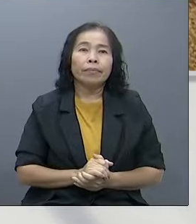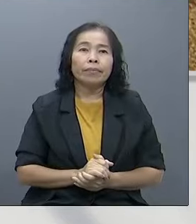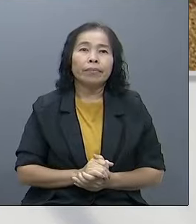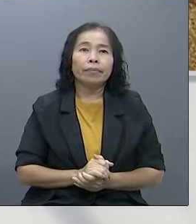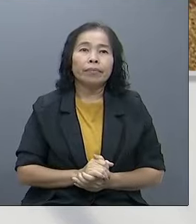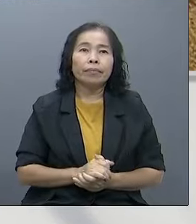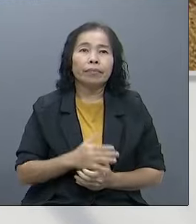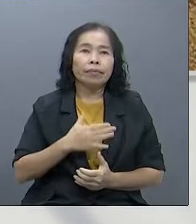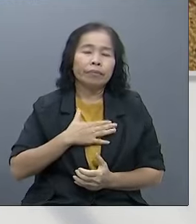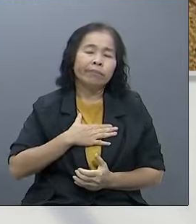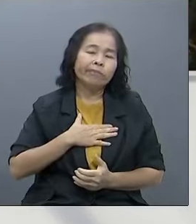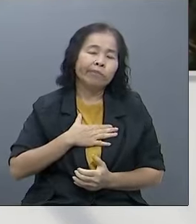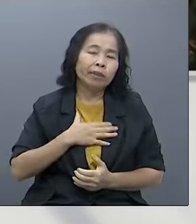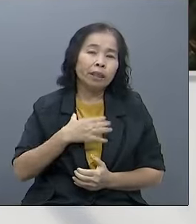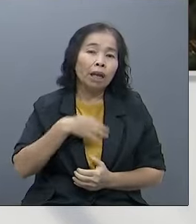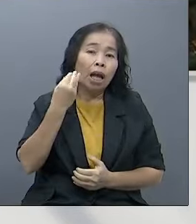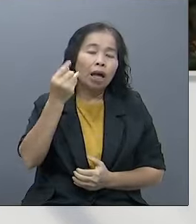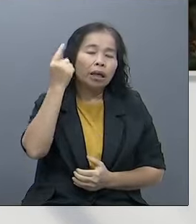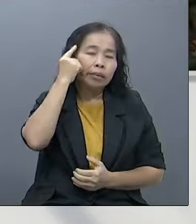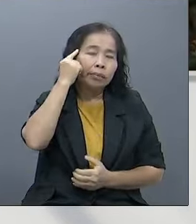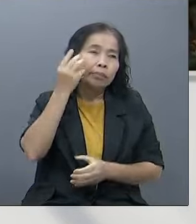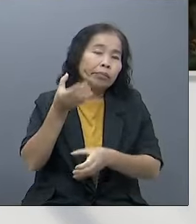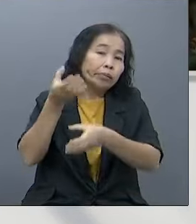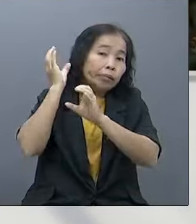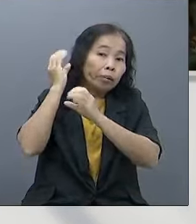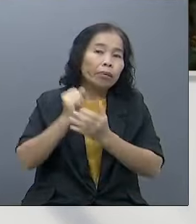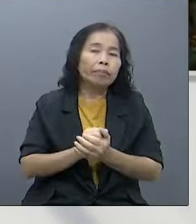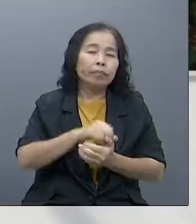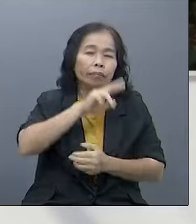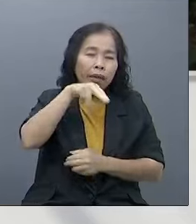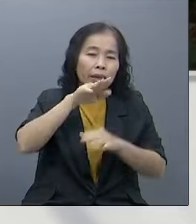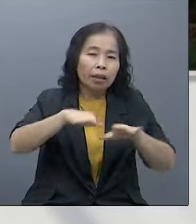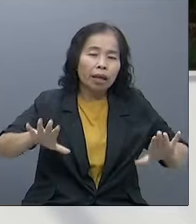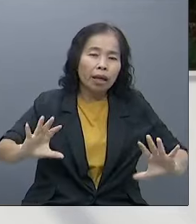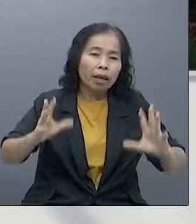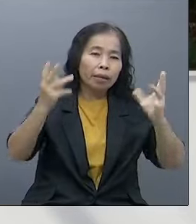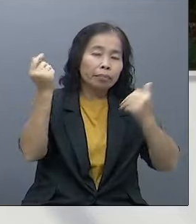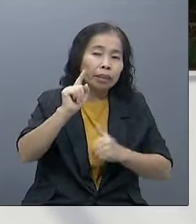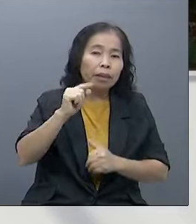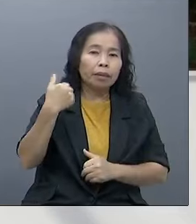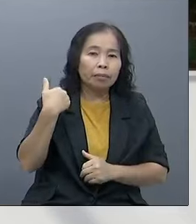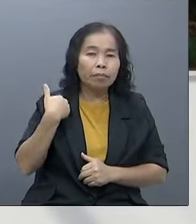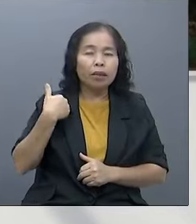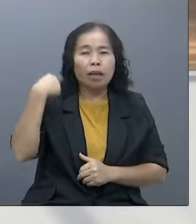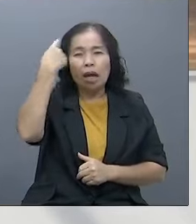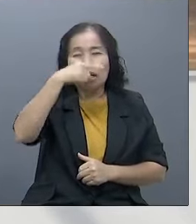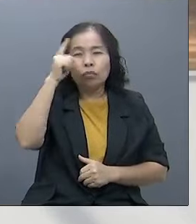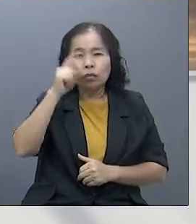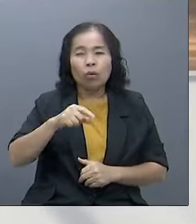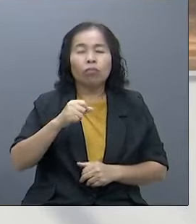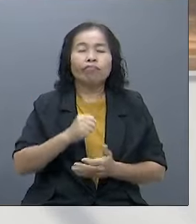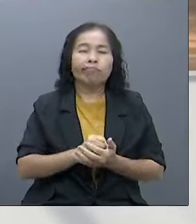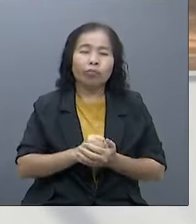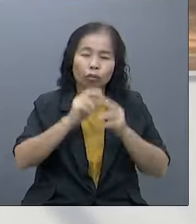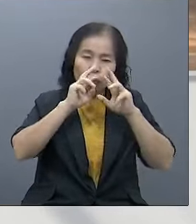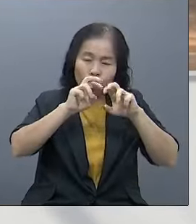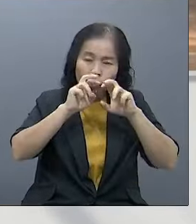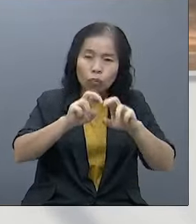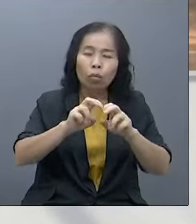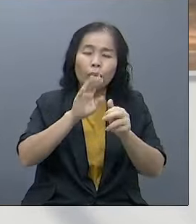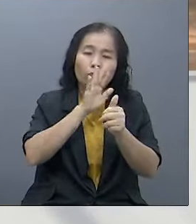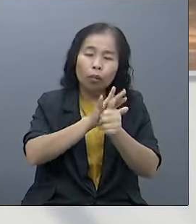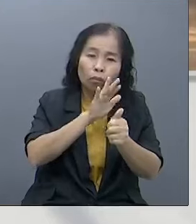นผู้ชมถอดบทเรียนจากหลายๆกรณีที่เป็นการหาตัวไปของเด็กๆนะคะอาจจะมีปมที่ต้องสื่อสารกันอย่างระแวดระวังเพื่อให้ส